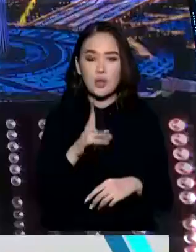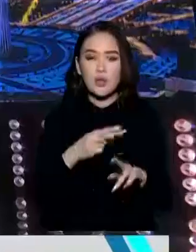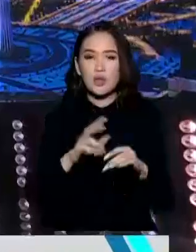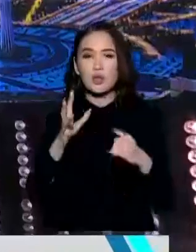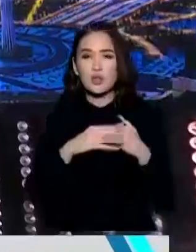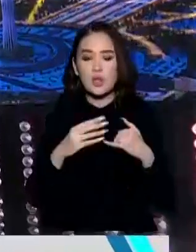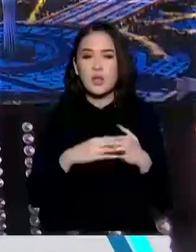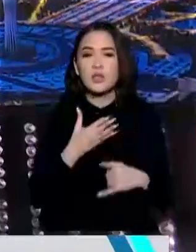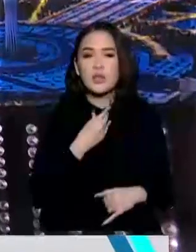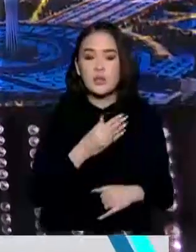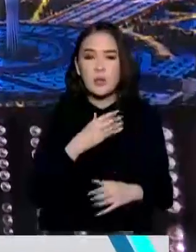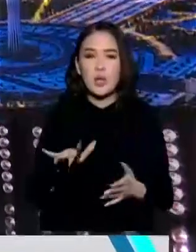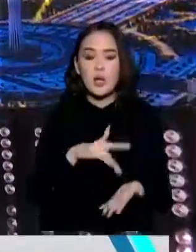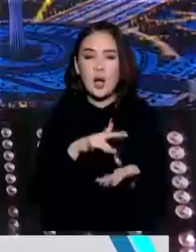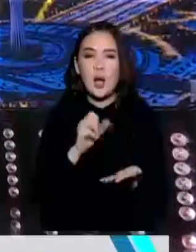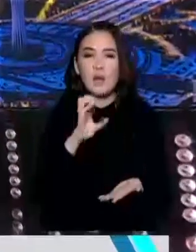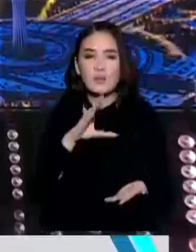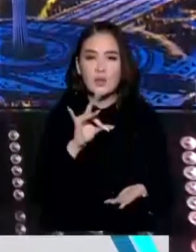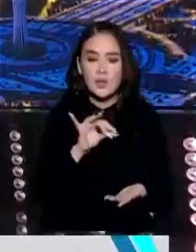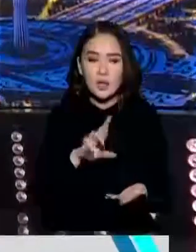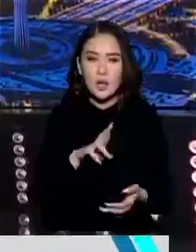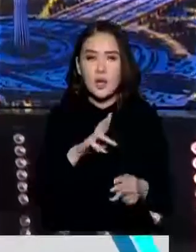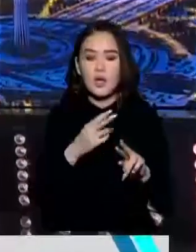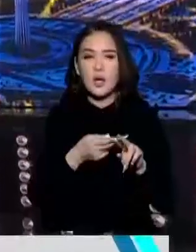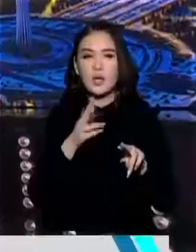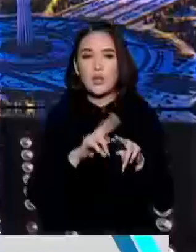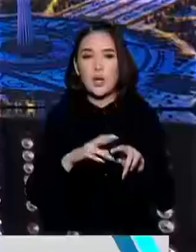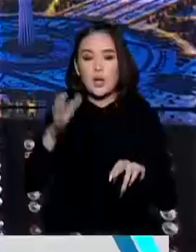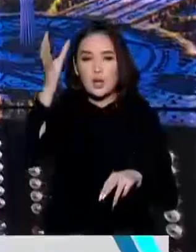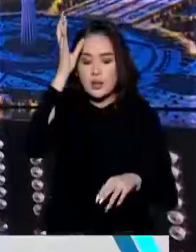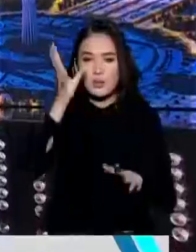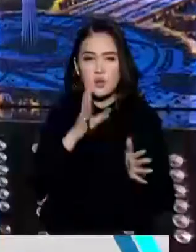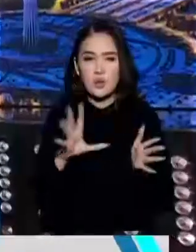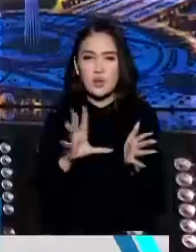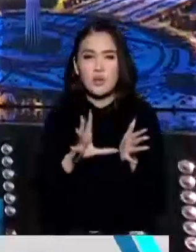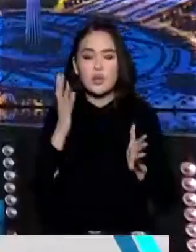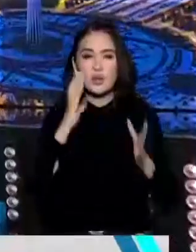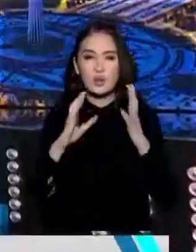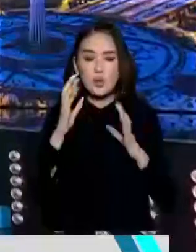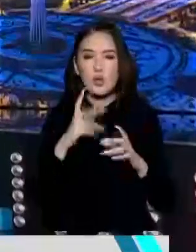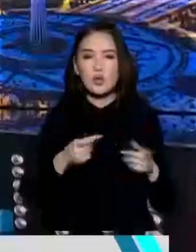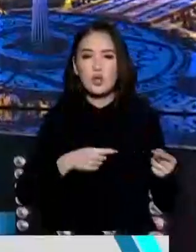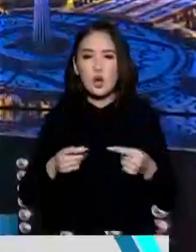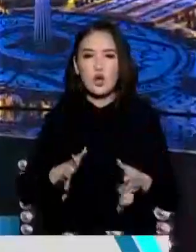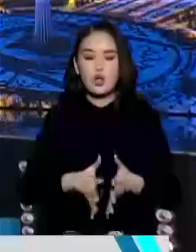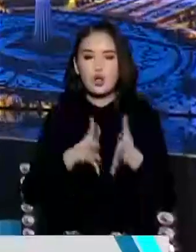жерлесім, Семей қаласының тумасы, қазір Австрия ғылым және технология институтының жетекші